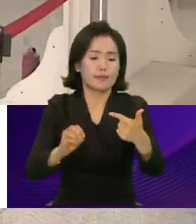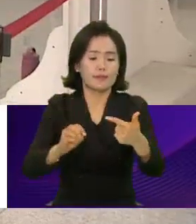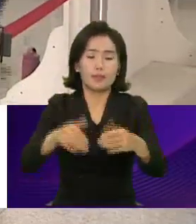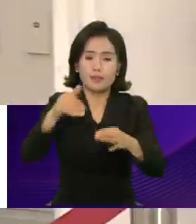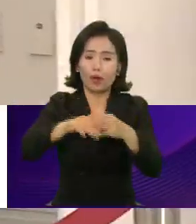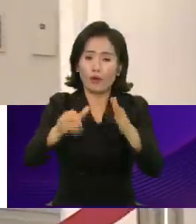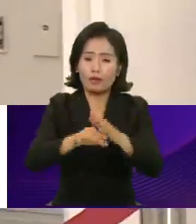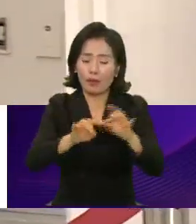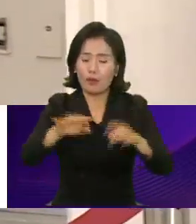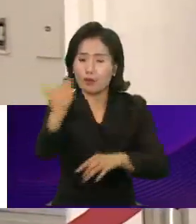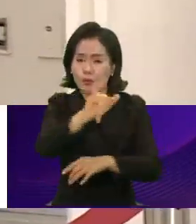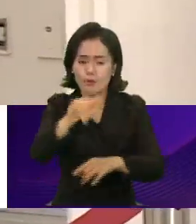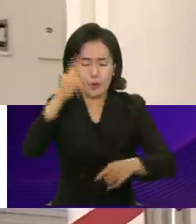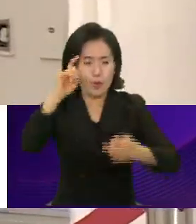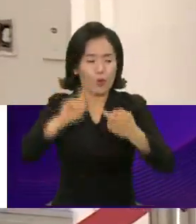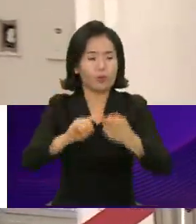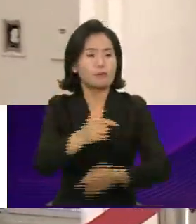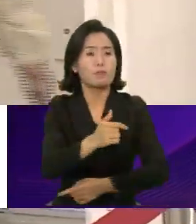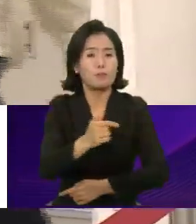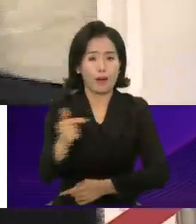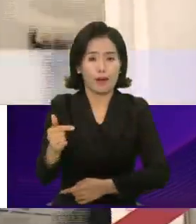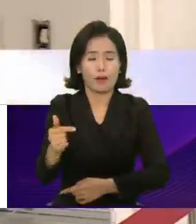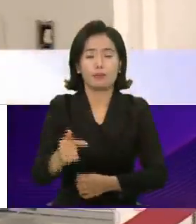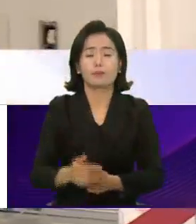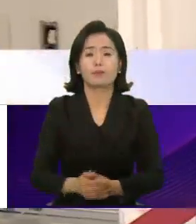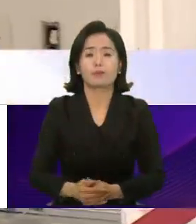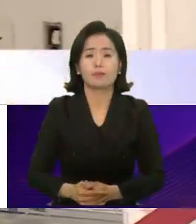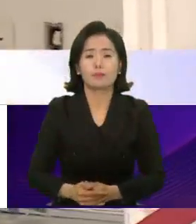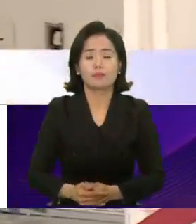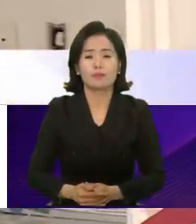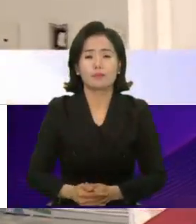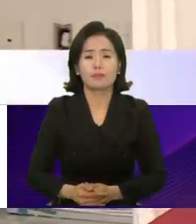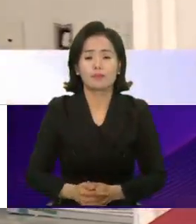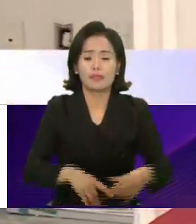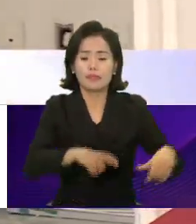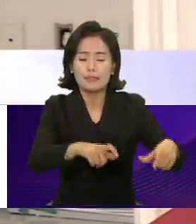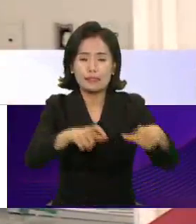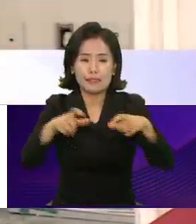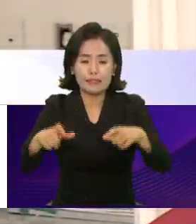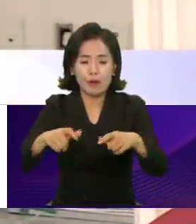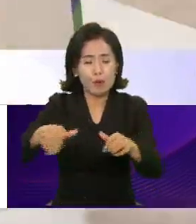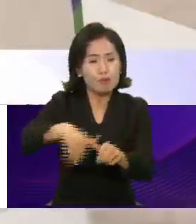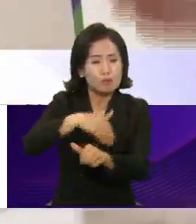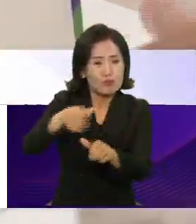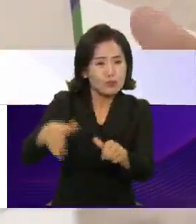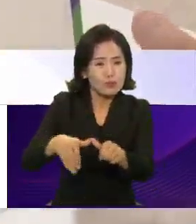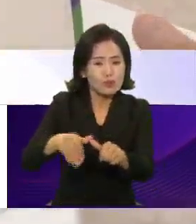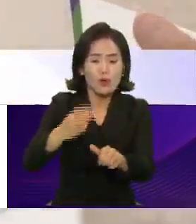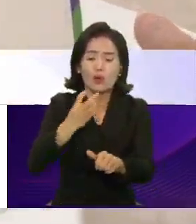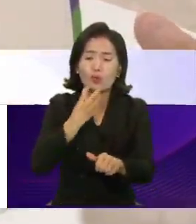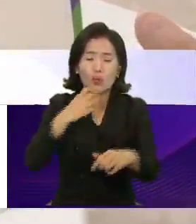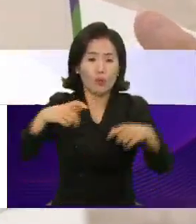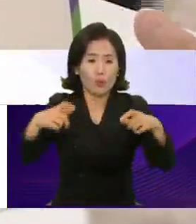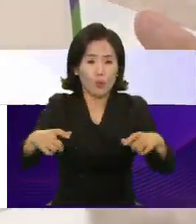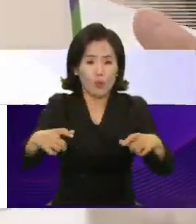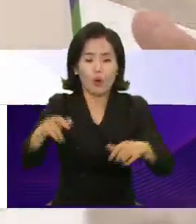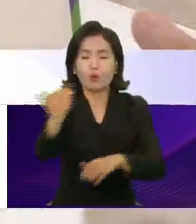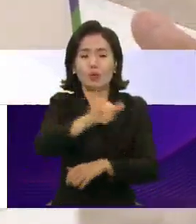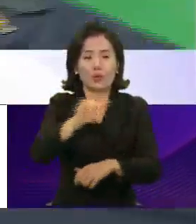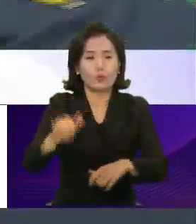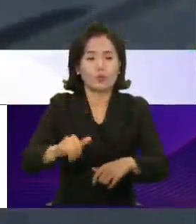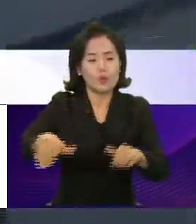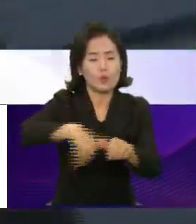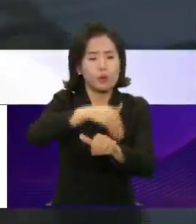때마다 전국적인 관심사로 부각돼 왔습니다. 지역 민심의 향배가 수도권은 물론